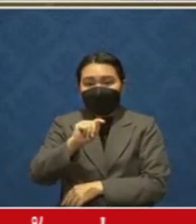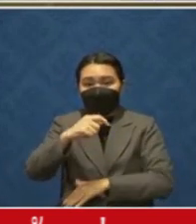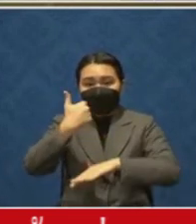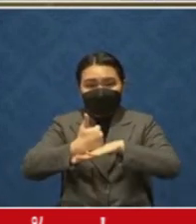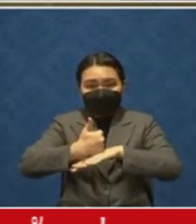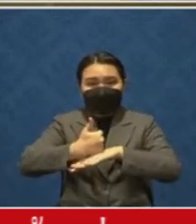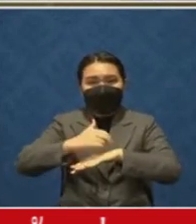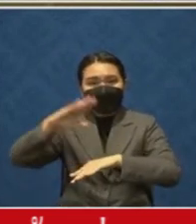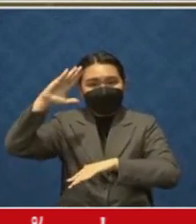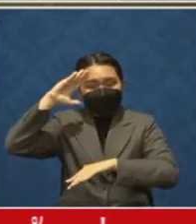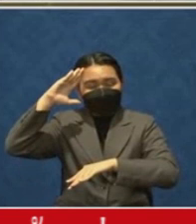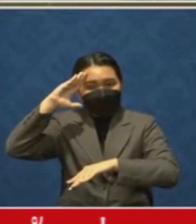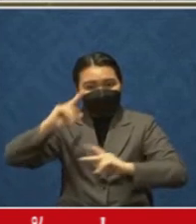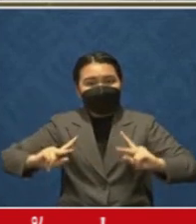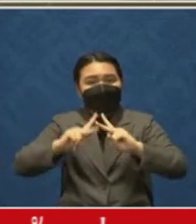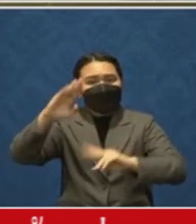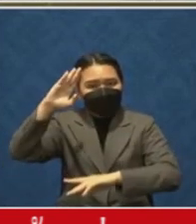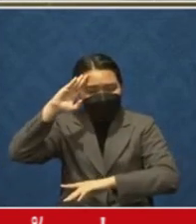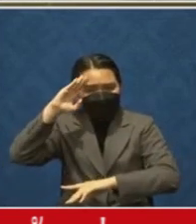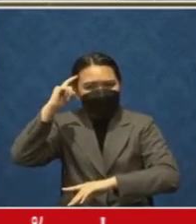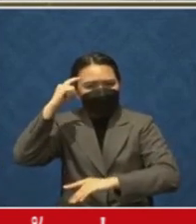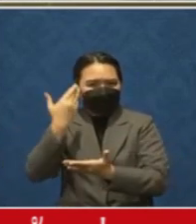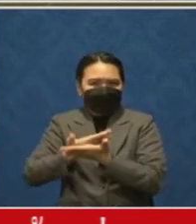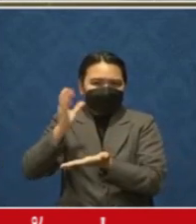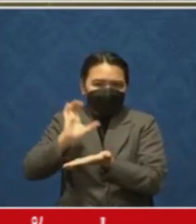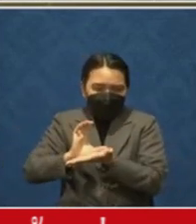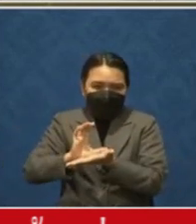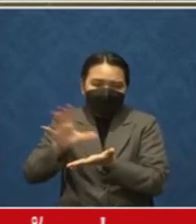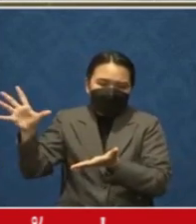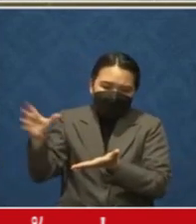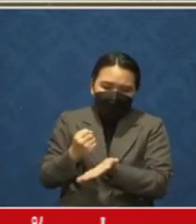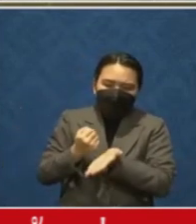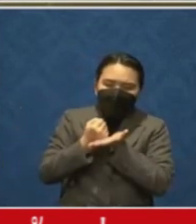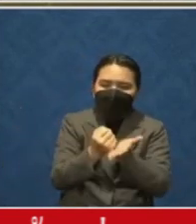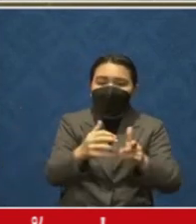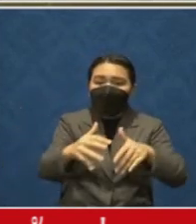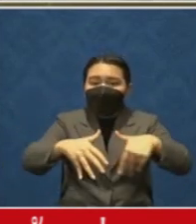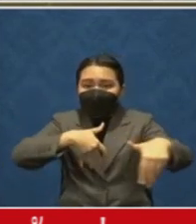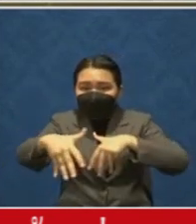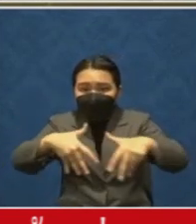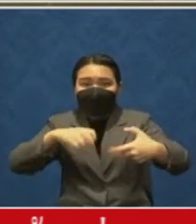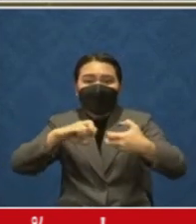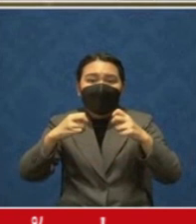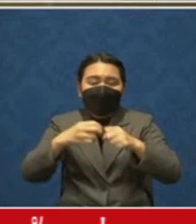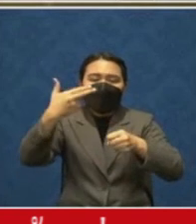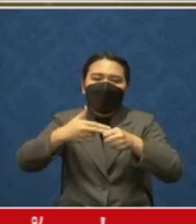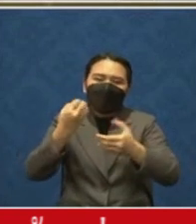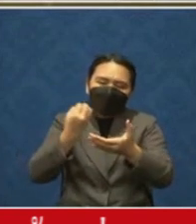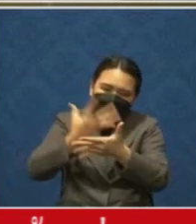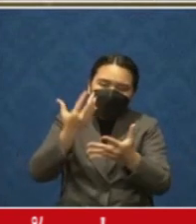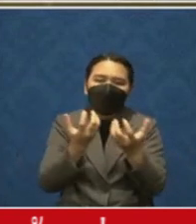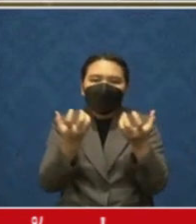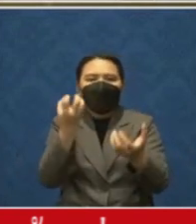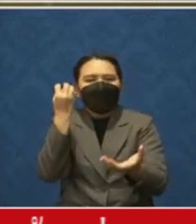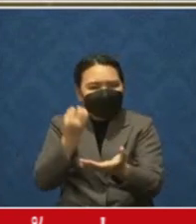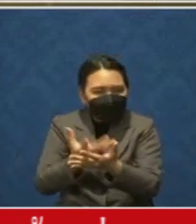มเนี่ยเอาเงินงบประมาณเนี่ยไปช่วยเหลือพี่น้องประชาชนที่กำลังเดือดร้อนจากวิกฤตเศรษฐกิจน้ำมันแพงของ